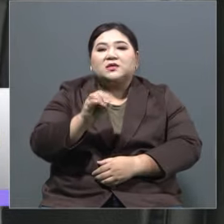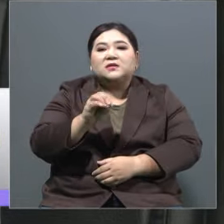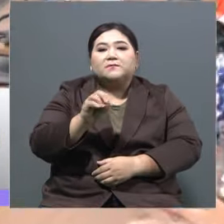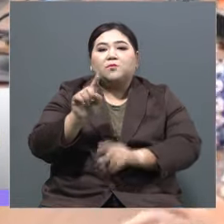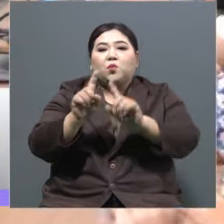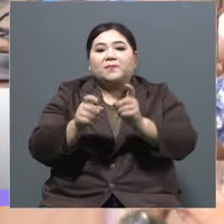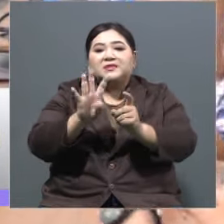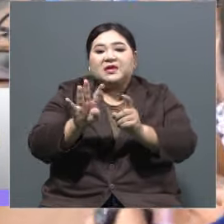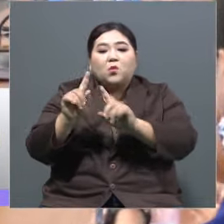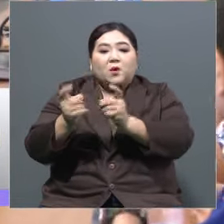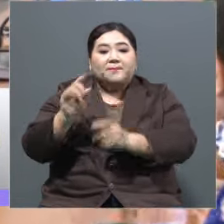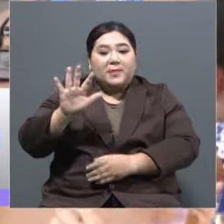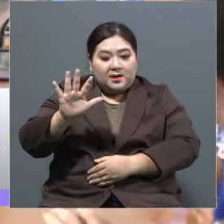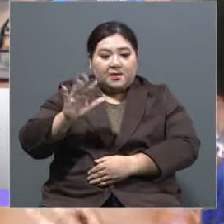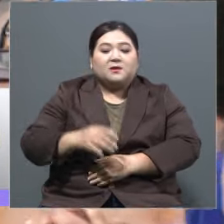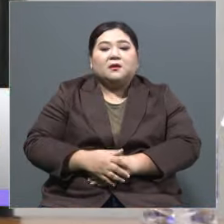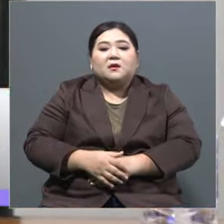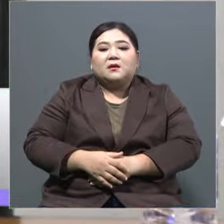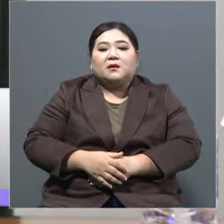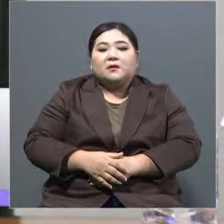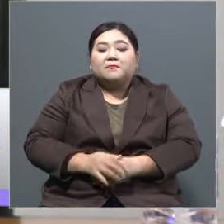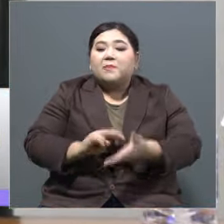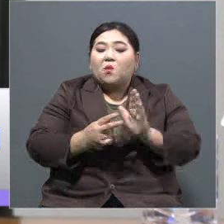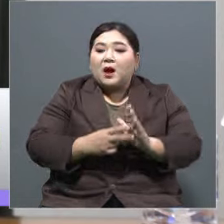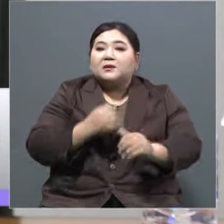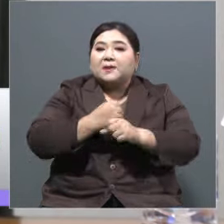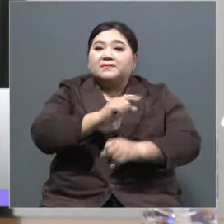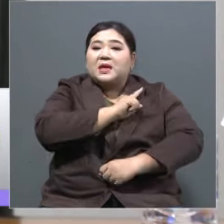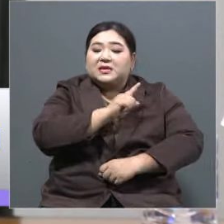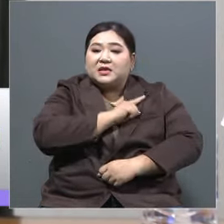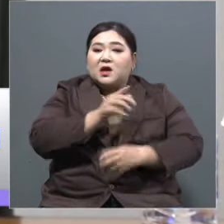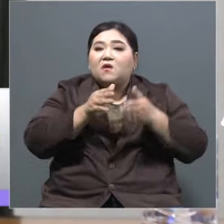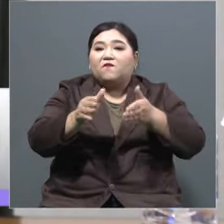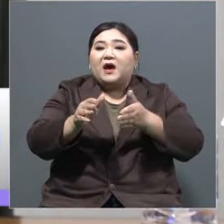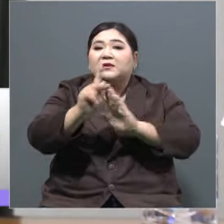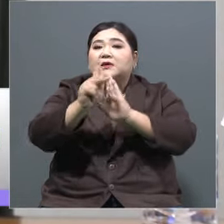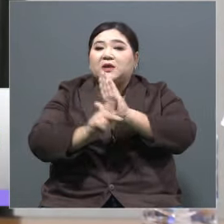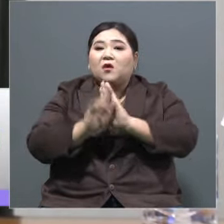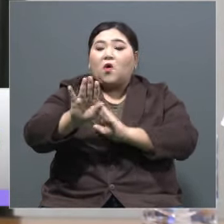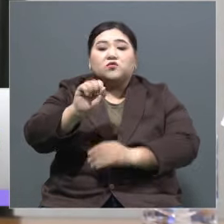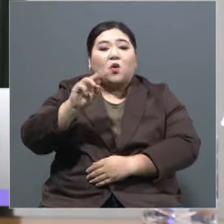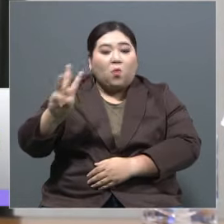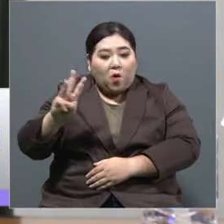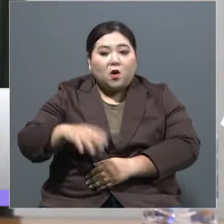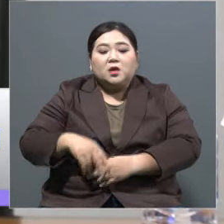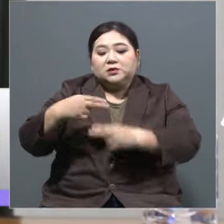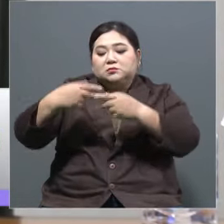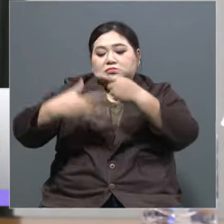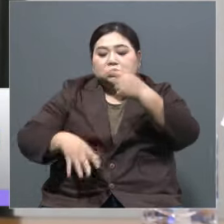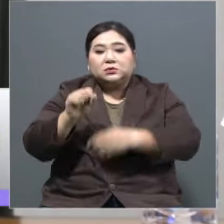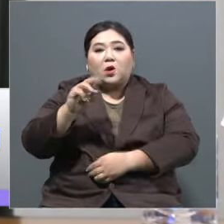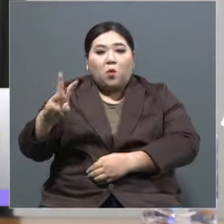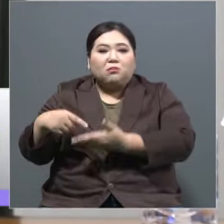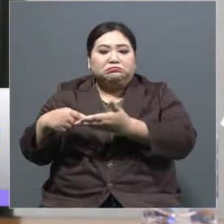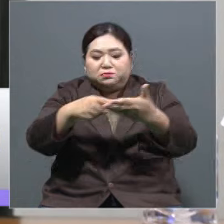และวงเล็บ5ถือเป็นการทำหน้าที่ฝ่ายนิติบัญญัติของสว.และไม่ได้เมินเสียงของสว.ที่มีการท้วงติ่งม